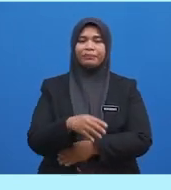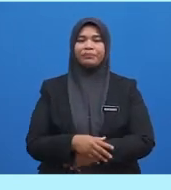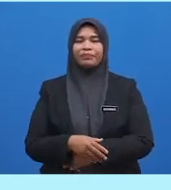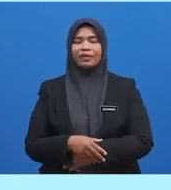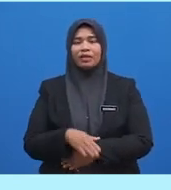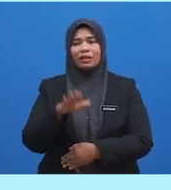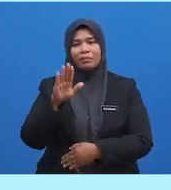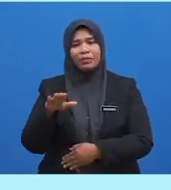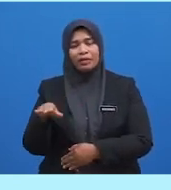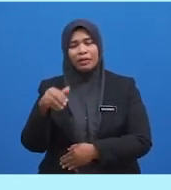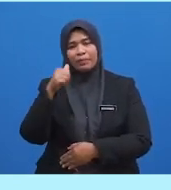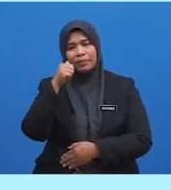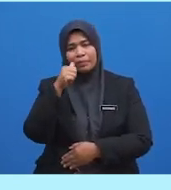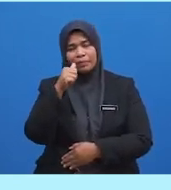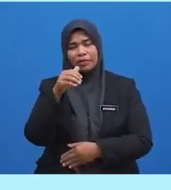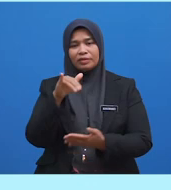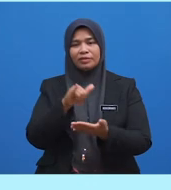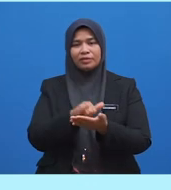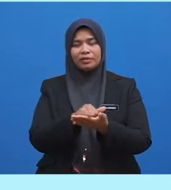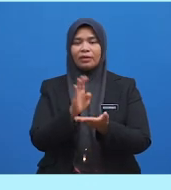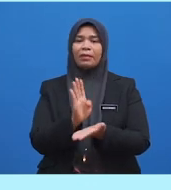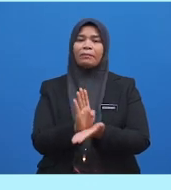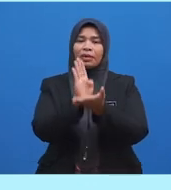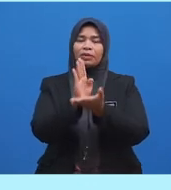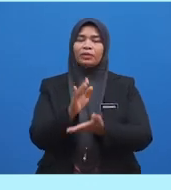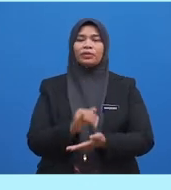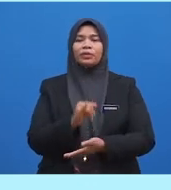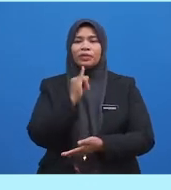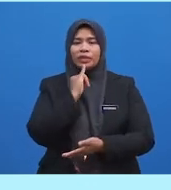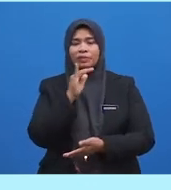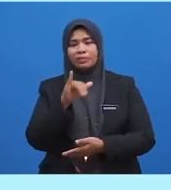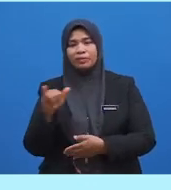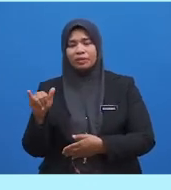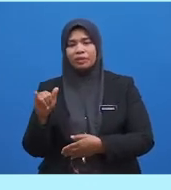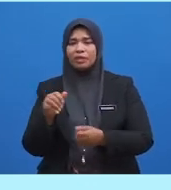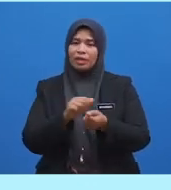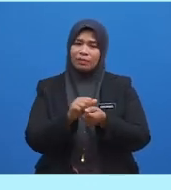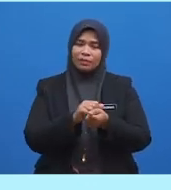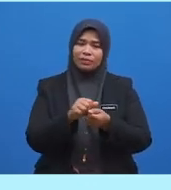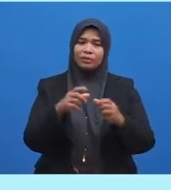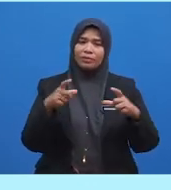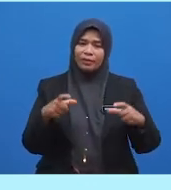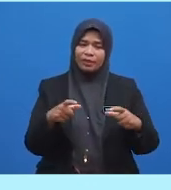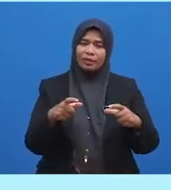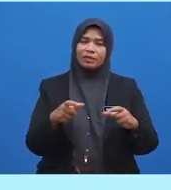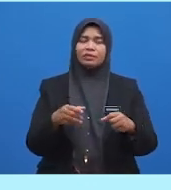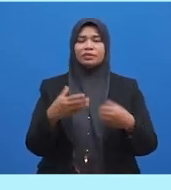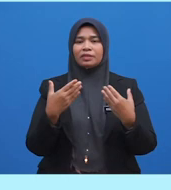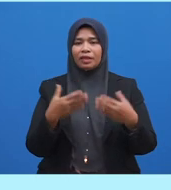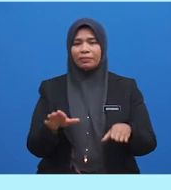budak perempuan itu membantu ibunya mencuci Pinkan